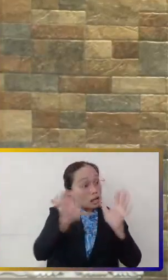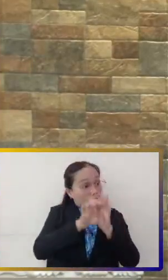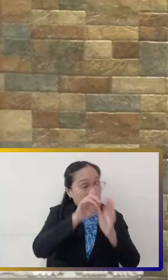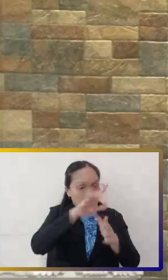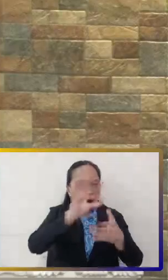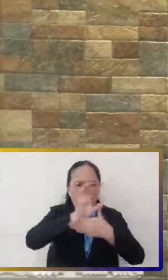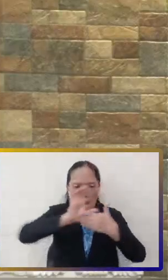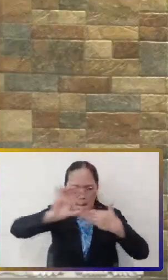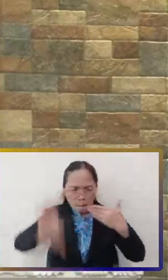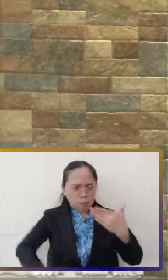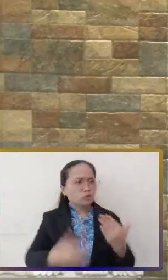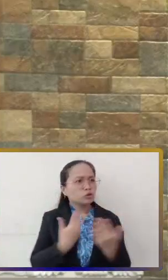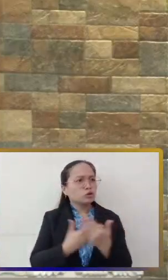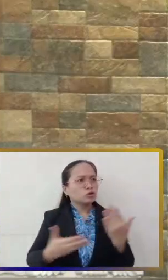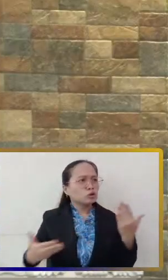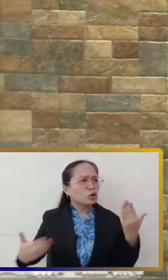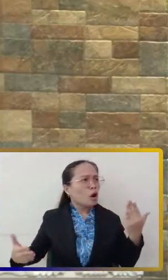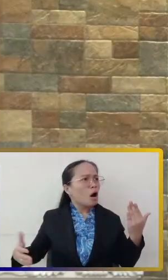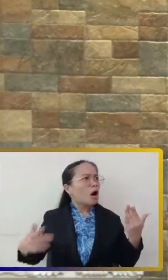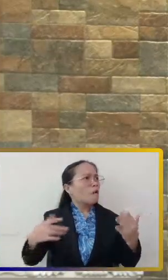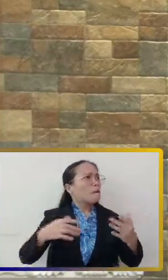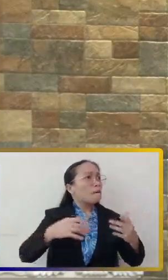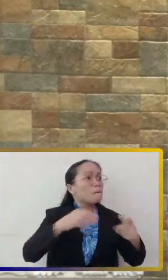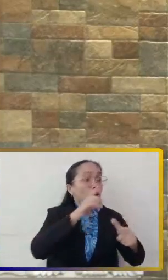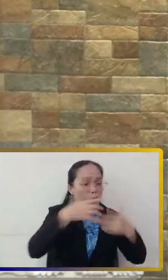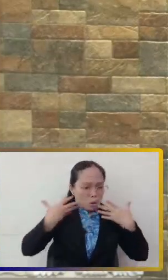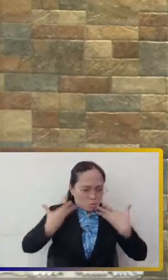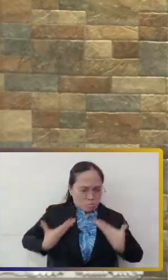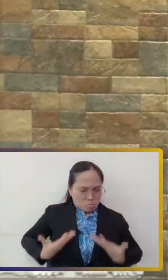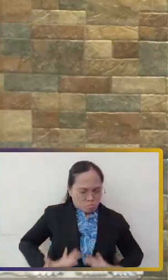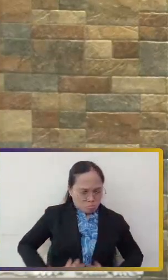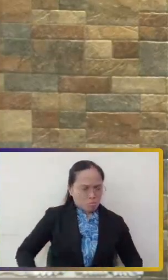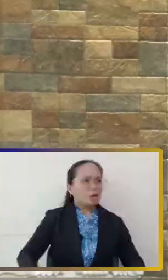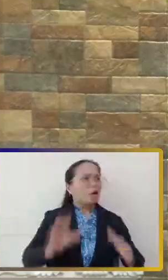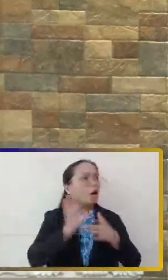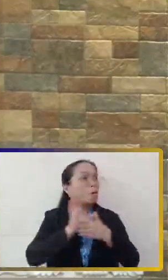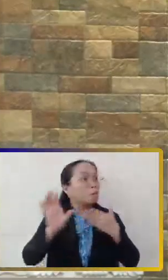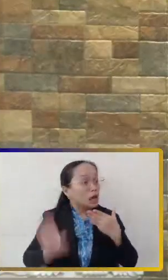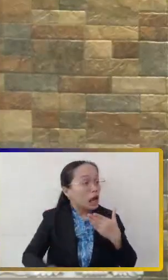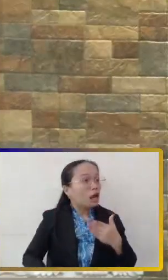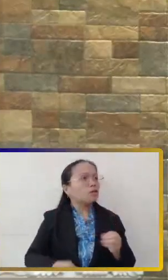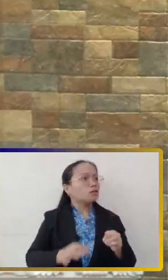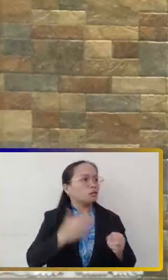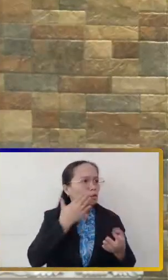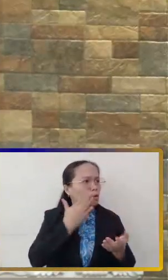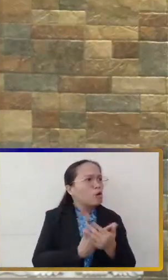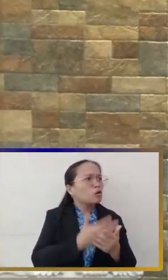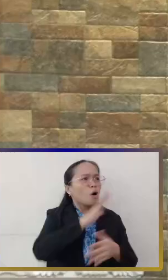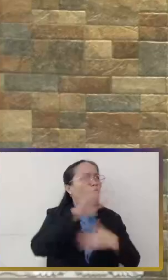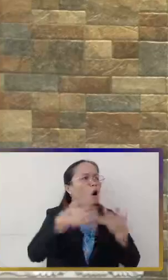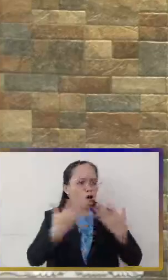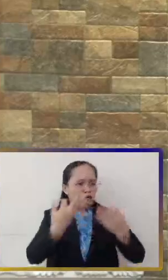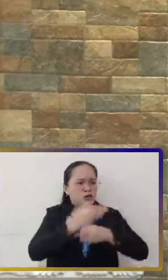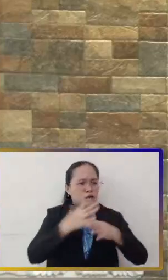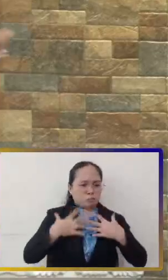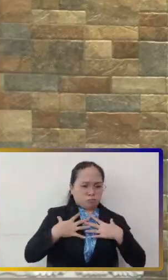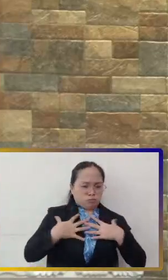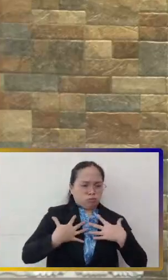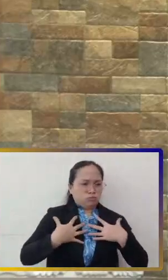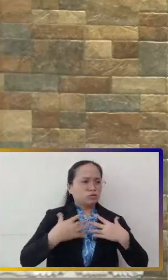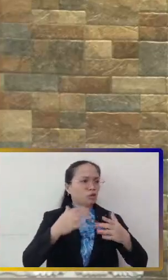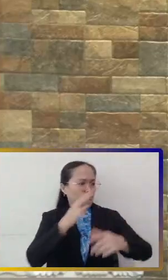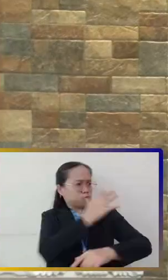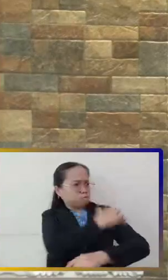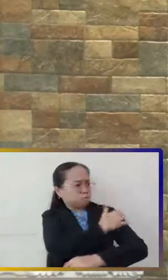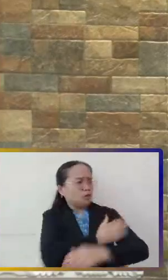kumpleto. Walang mabibuild na muscle, tricep and bicep at lahat ng dibdib na gusto mong ayusin sa sarili mo. Walang